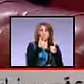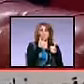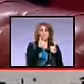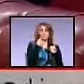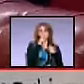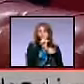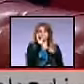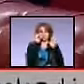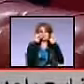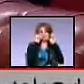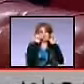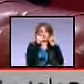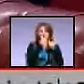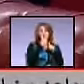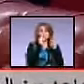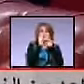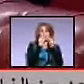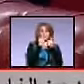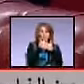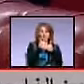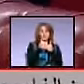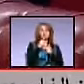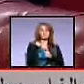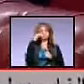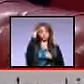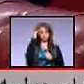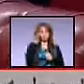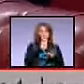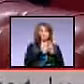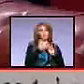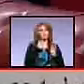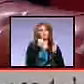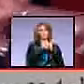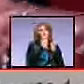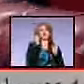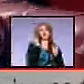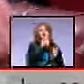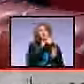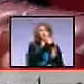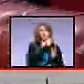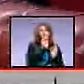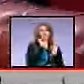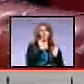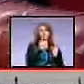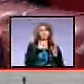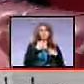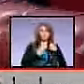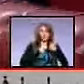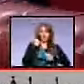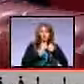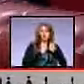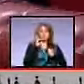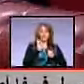فخلص الجمله قلت له انا متشكر جدا ان انا قابلتك يا استاذ شريف، انا هروح ونفسي بقى اتدرب معاكم اخراج واجي